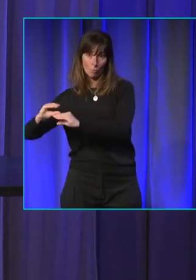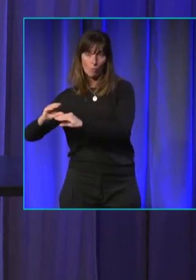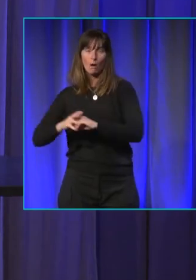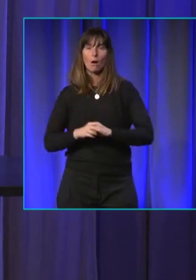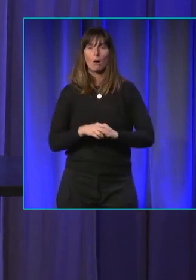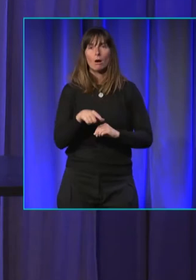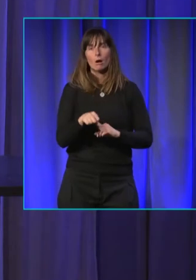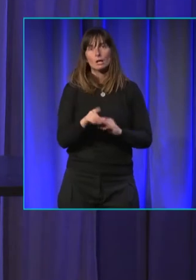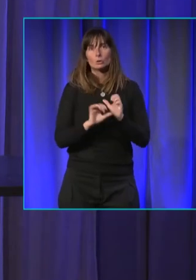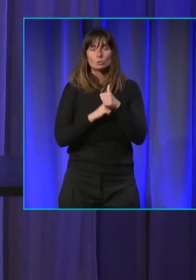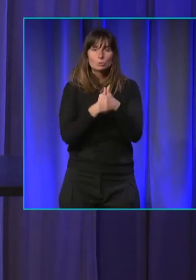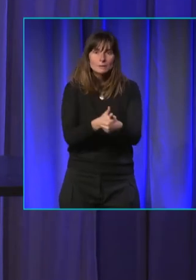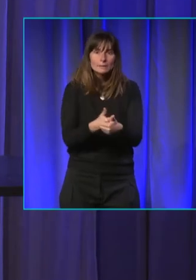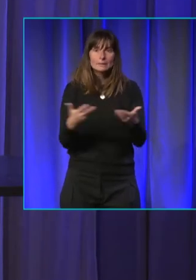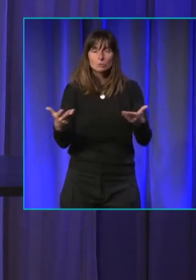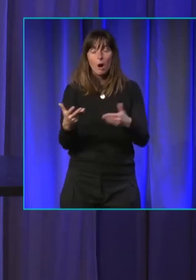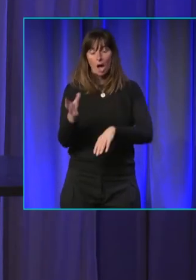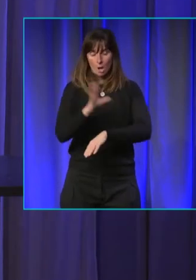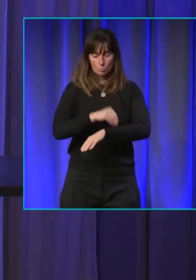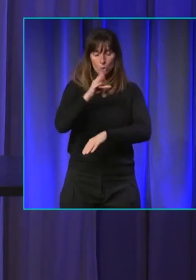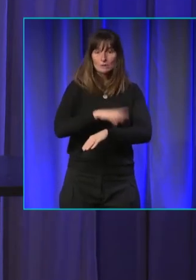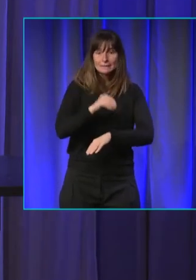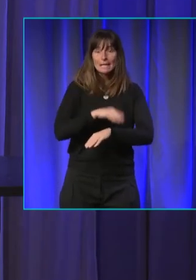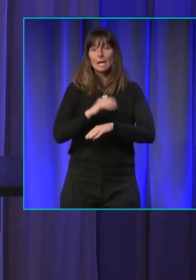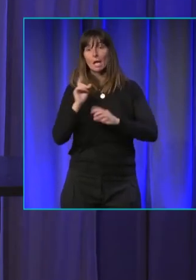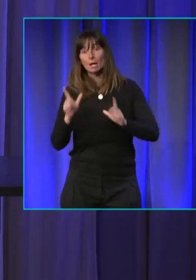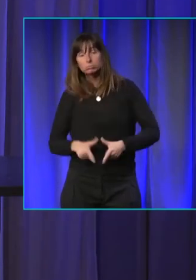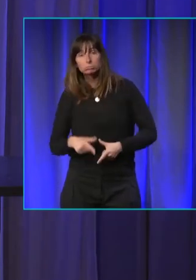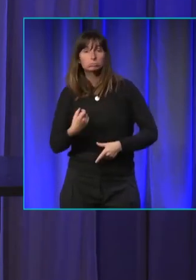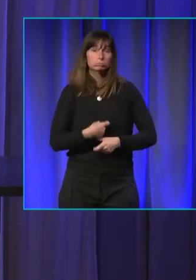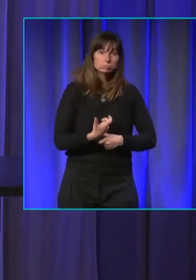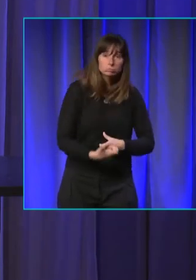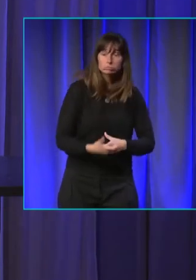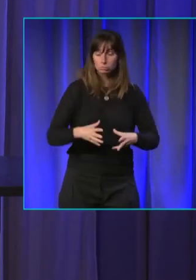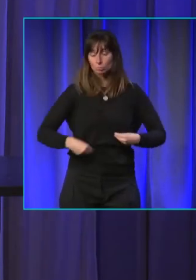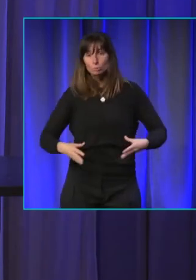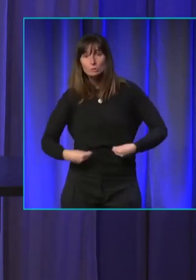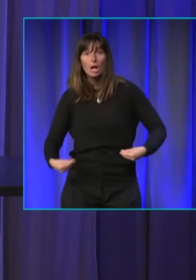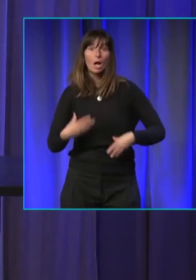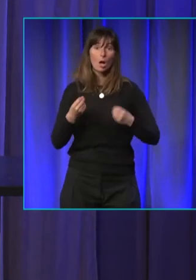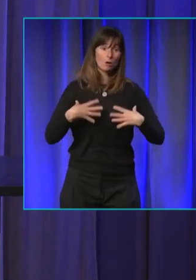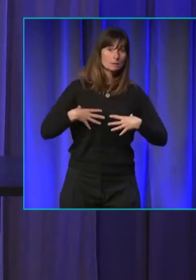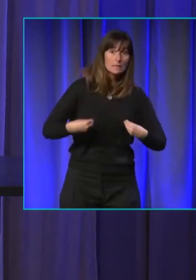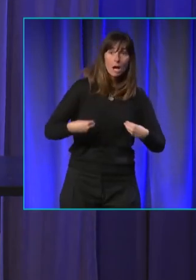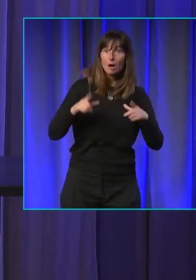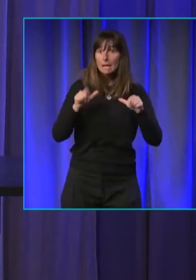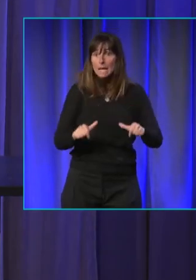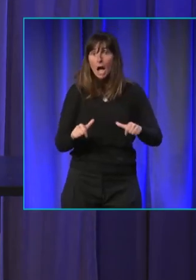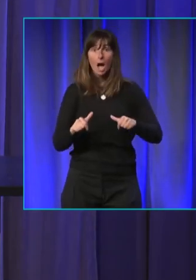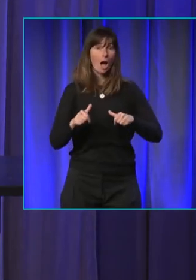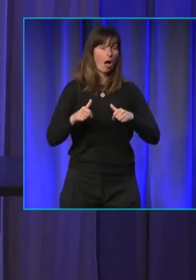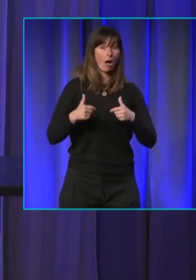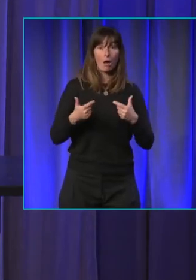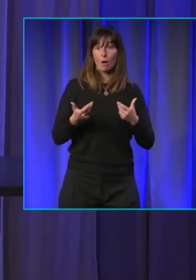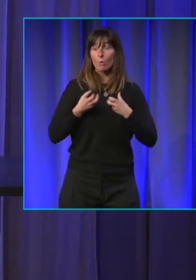qui se basent sur le développement de la pilosité pubienne, qui se basent sur le développement des seins, sur le développement des gonades. Donc après, il y a des planches qui